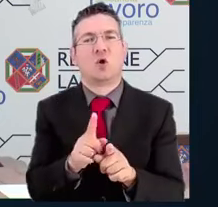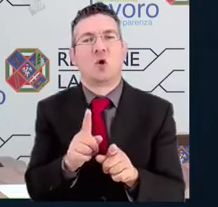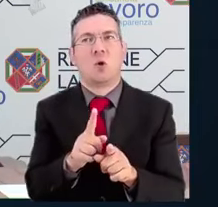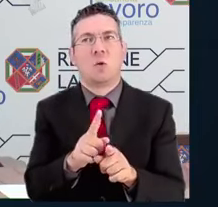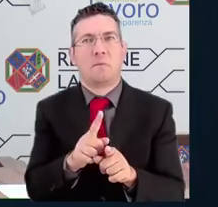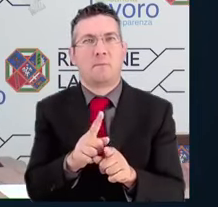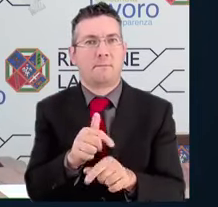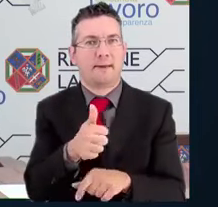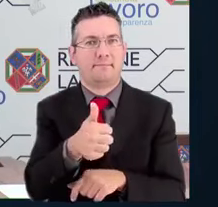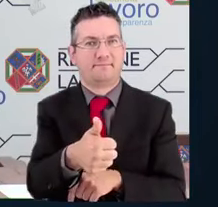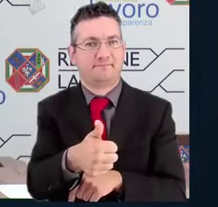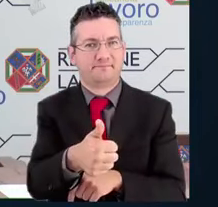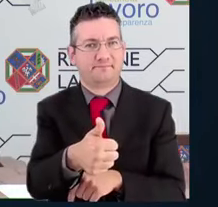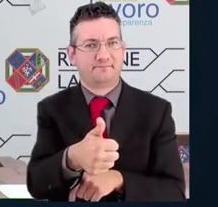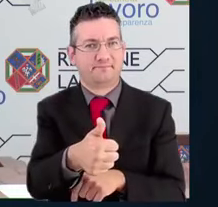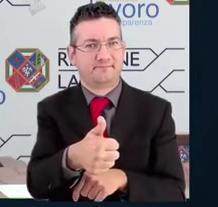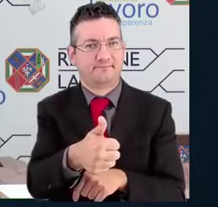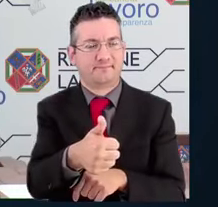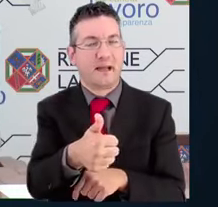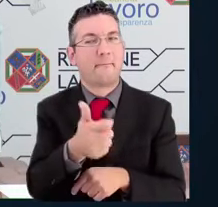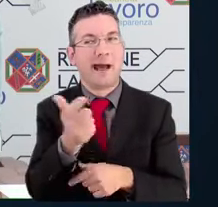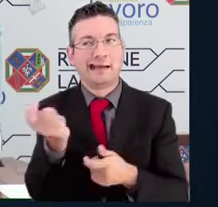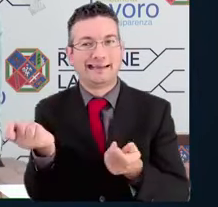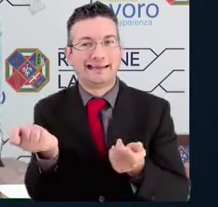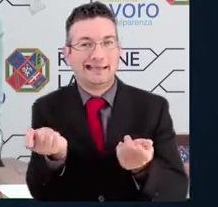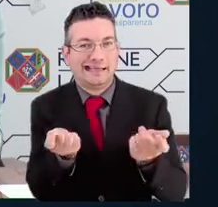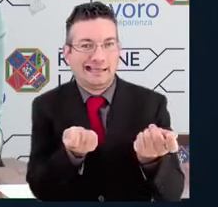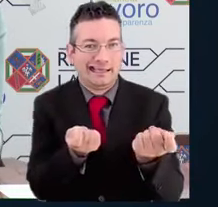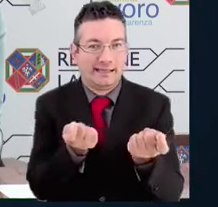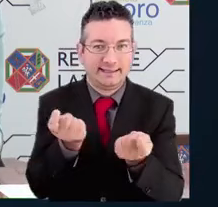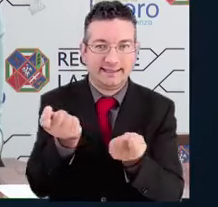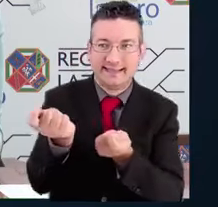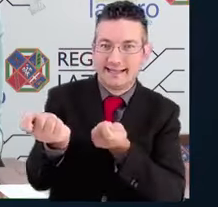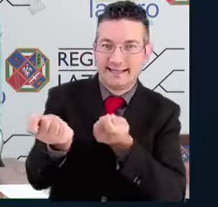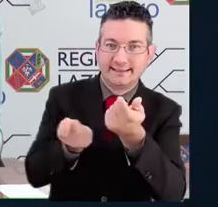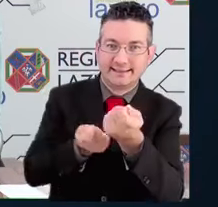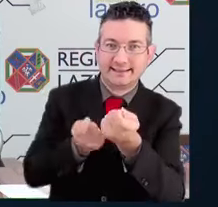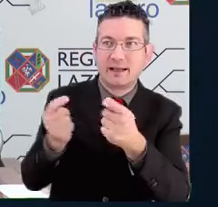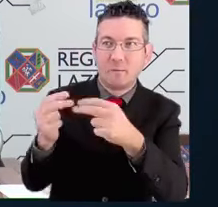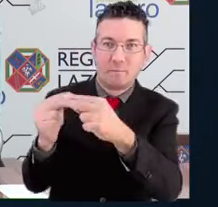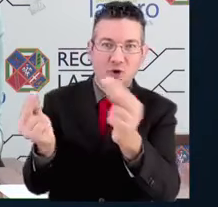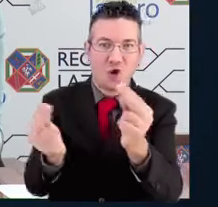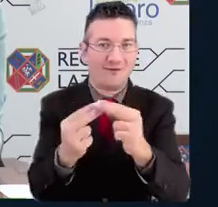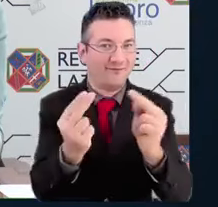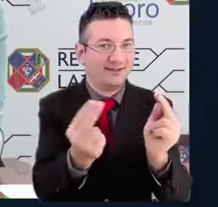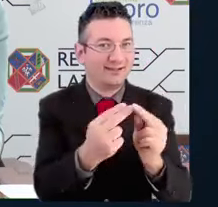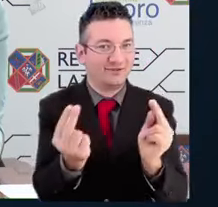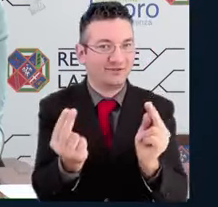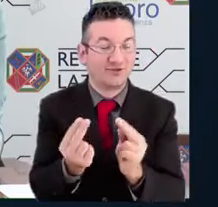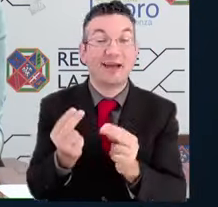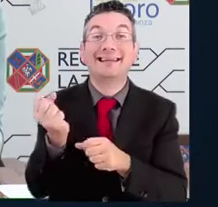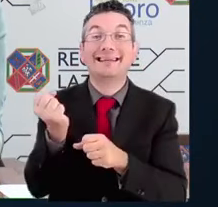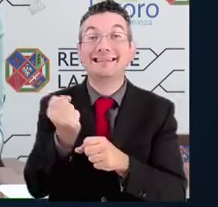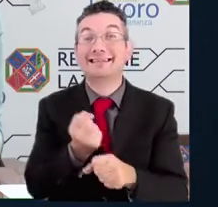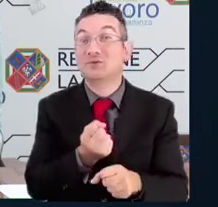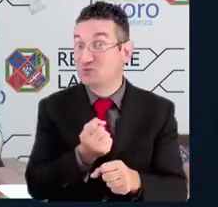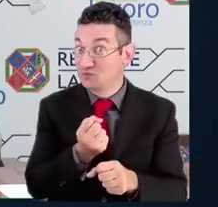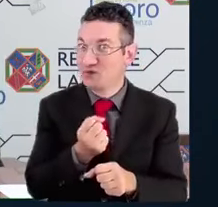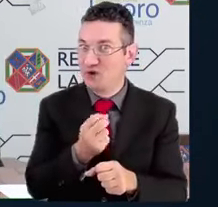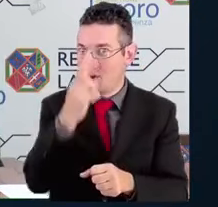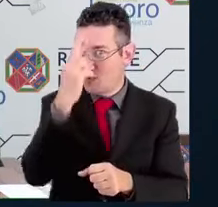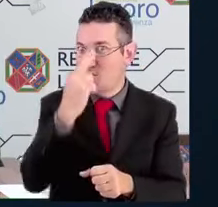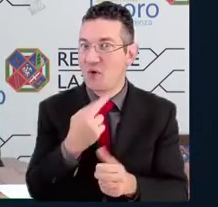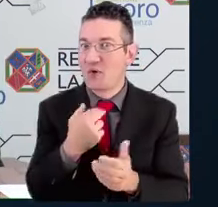viceversa nel senso che equa e qui si gioca il ruolo fondamentale anche delle istituzioni perché come istituzioni dobbiamo nella